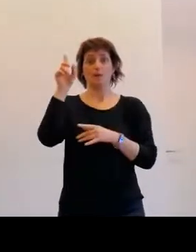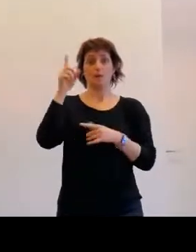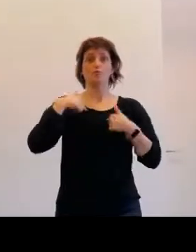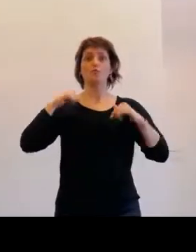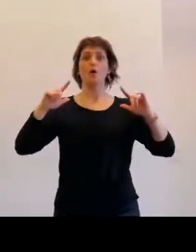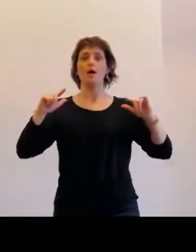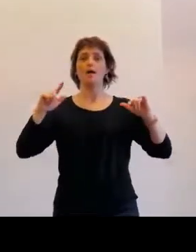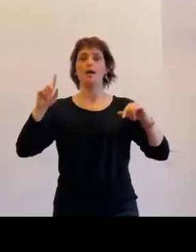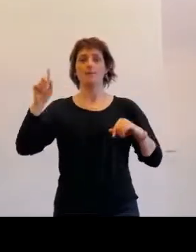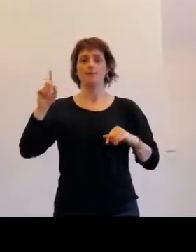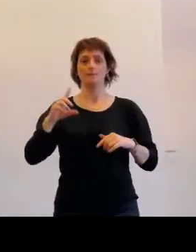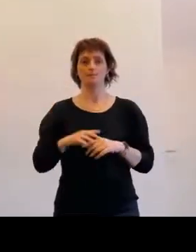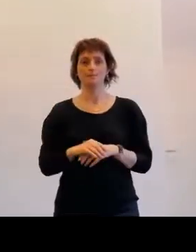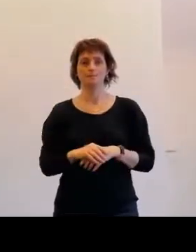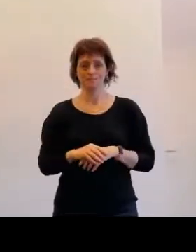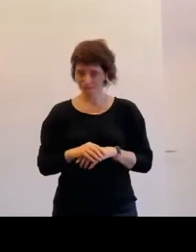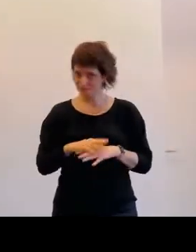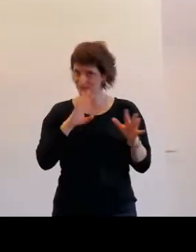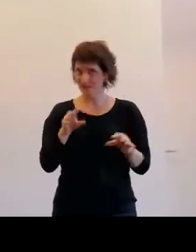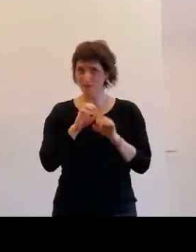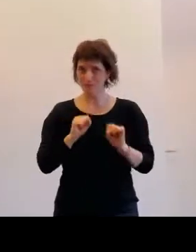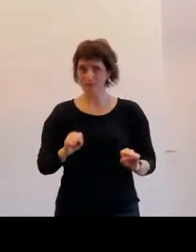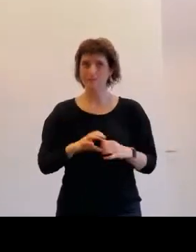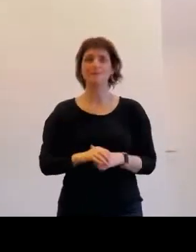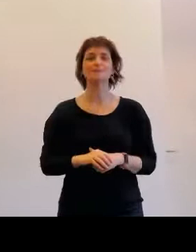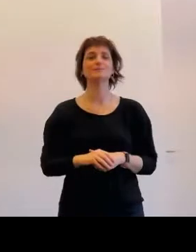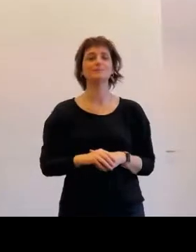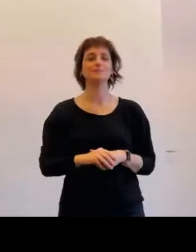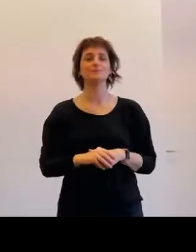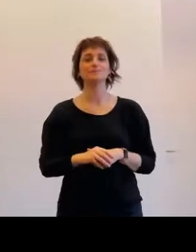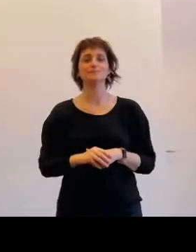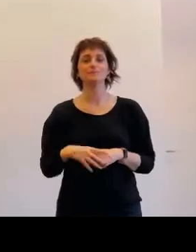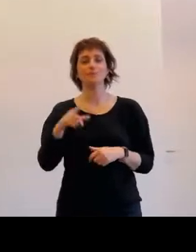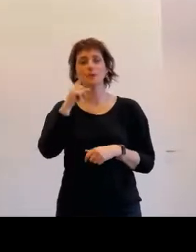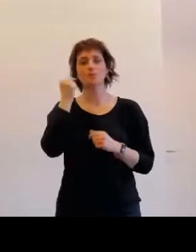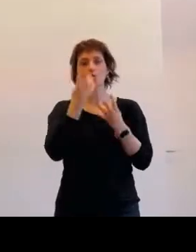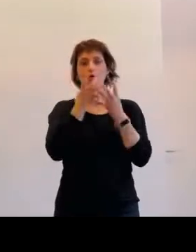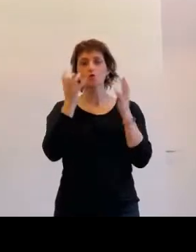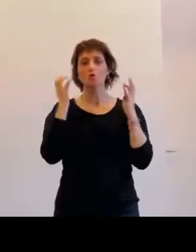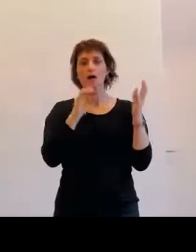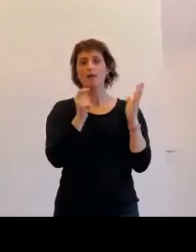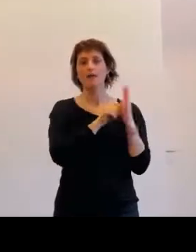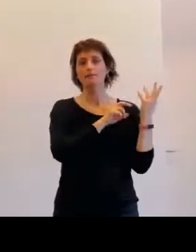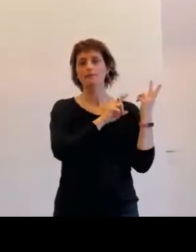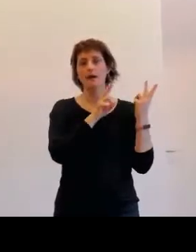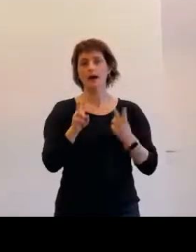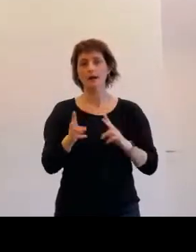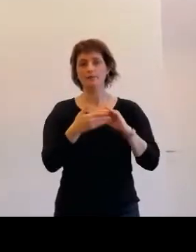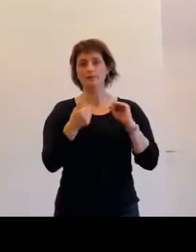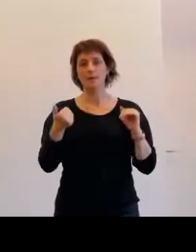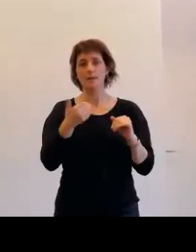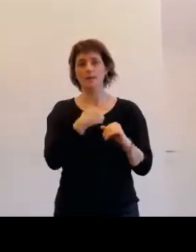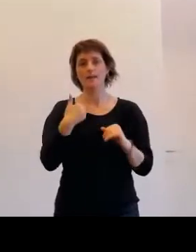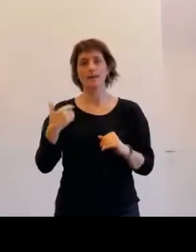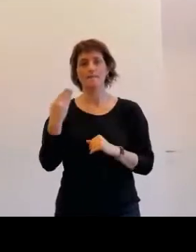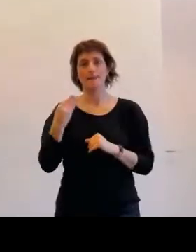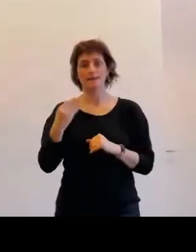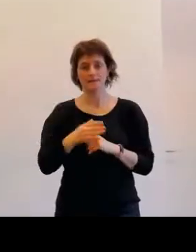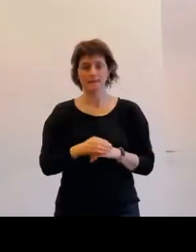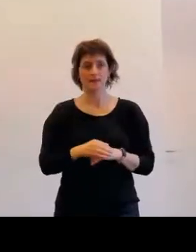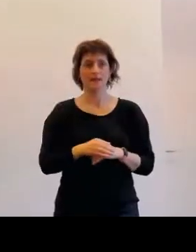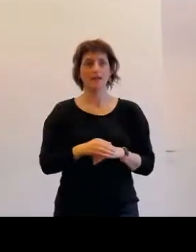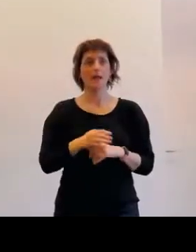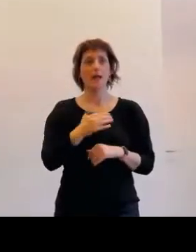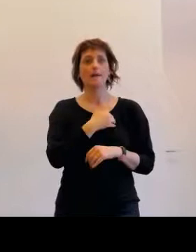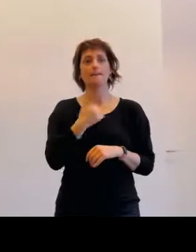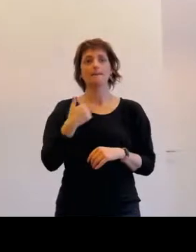présente, monsieur le maire. C'est formidable. Donc, Thomas Souverain jusqu'à son arrivée à Estelle Mercier. Annette Mathieu.